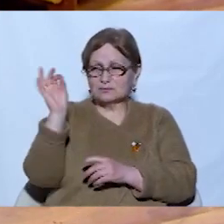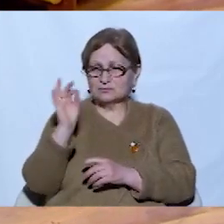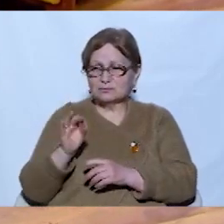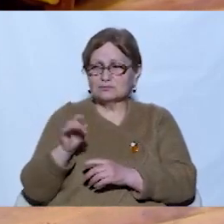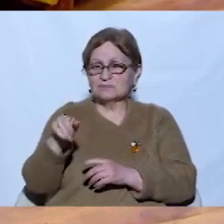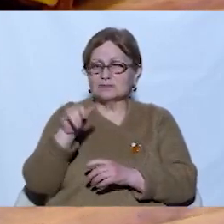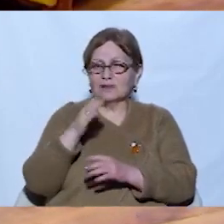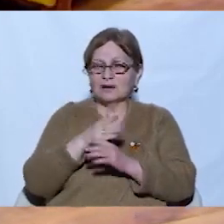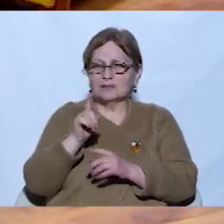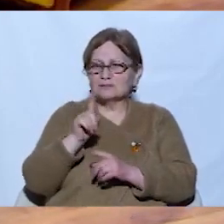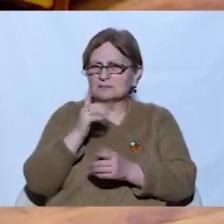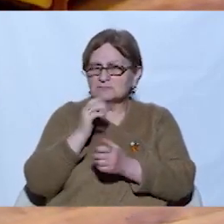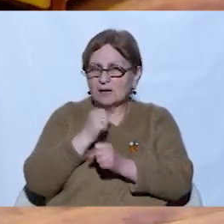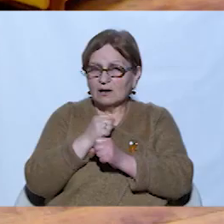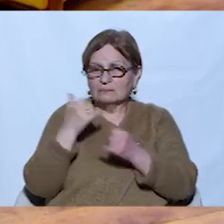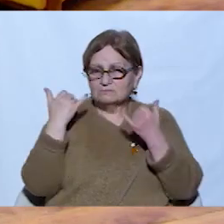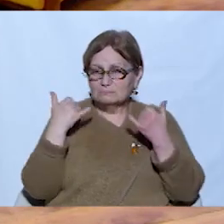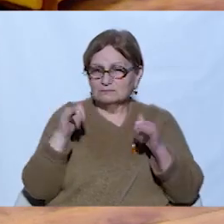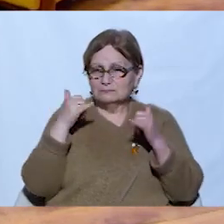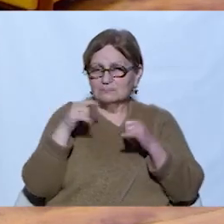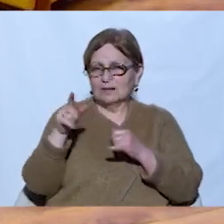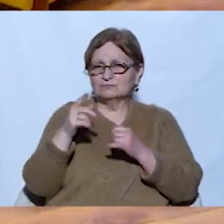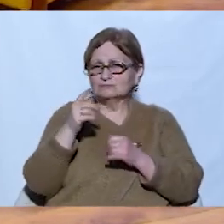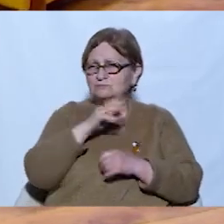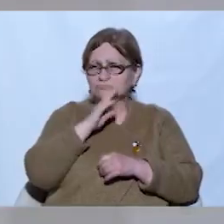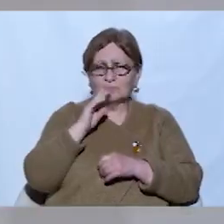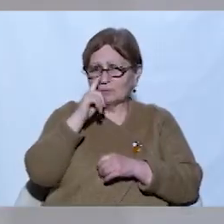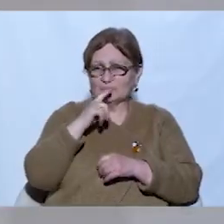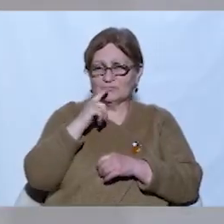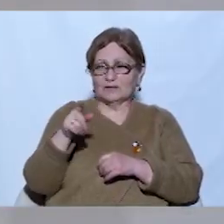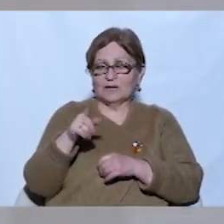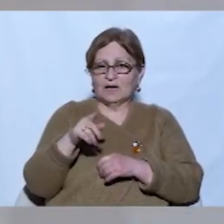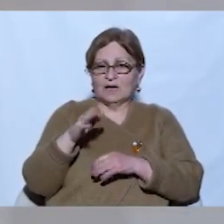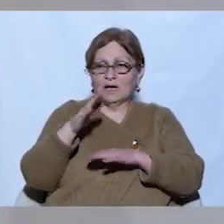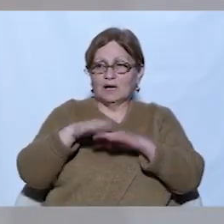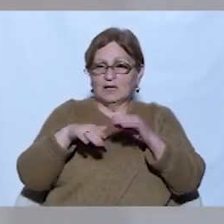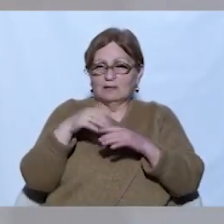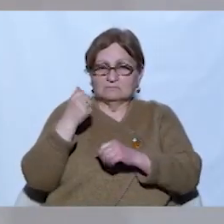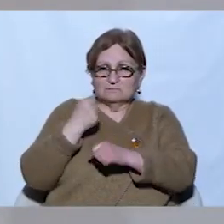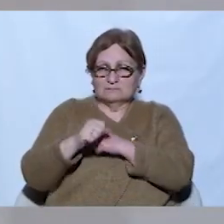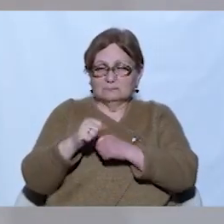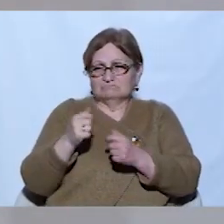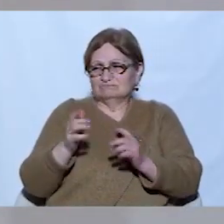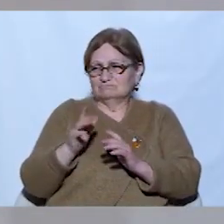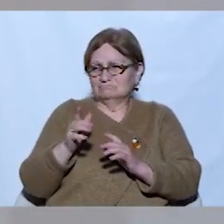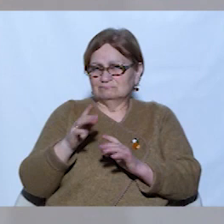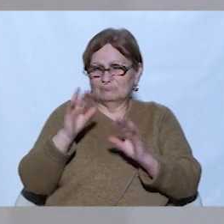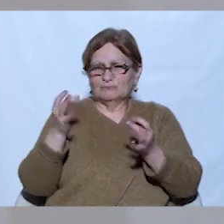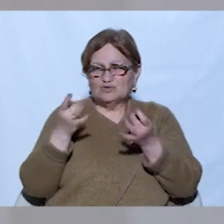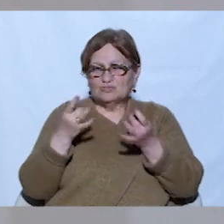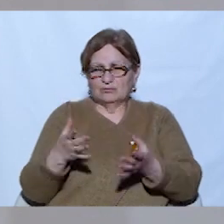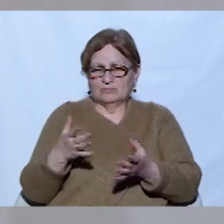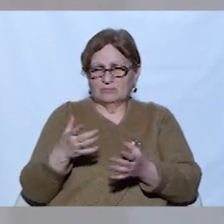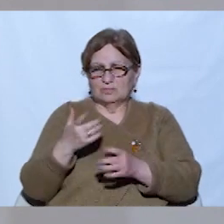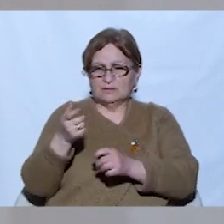ძალიან გონიერი არსებები არიან და ხშირ შემთხვევაში არის ხოლმე რომ ისეთ რაღაცებს აკეთებენ მშობლები, რომელსაც ვერ გათვლიან. უბრალოდ ახლა ფიზიკურ შეხებაზე აი